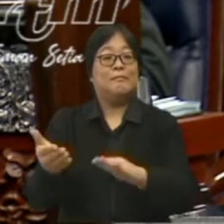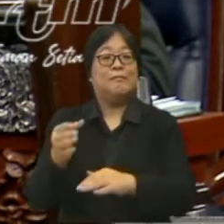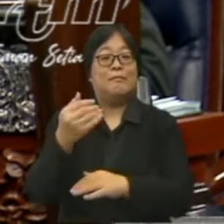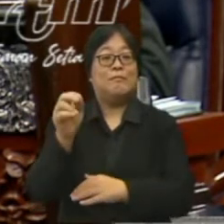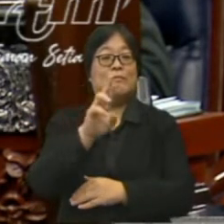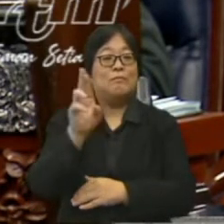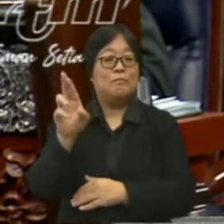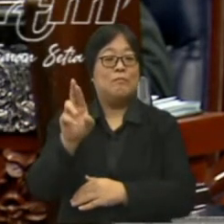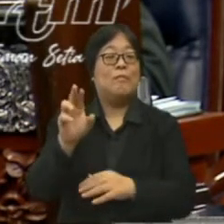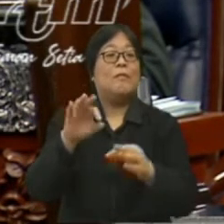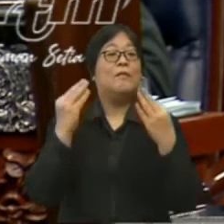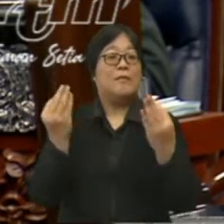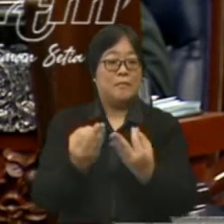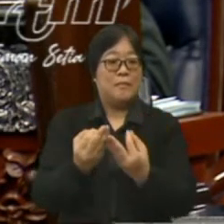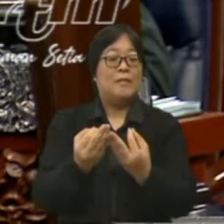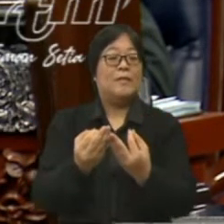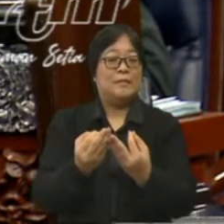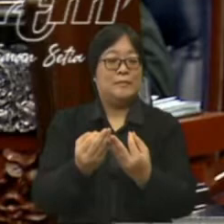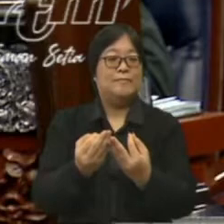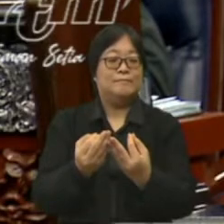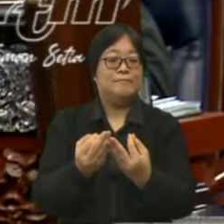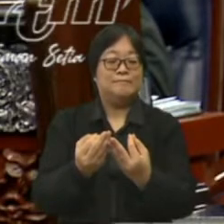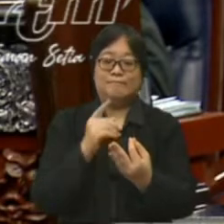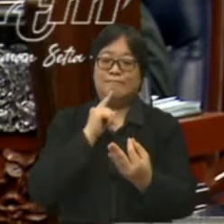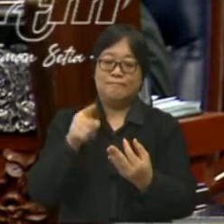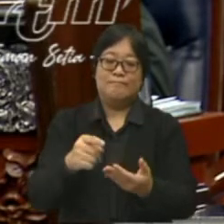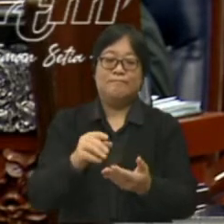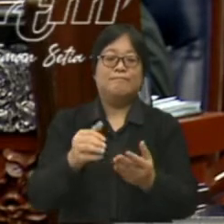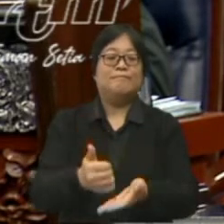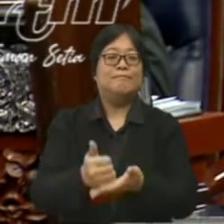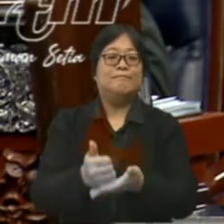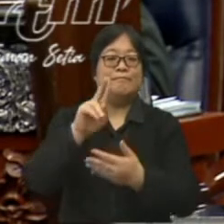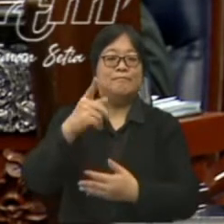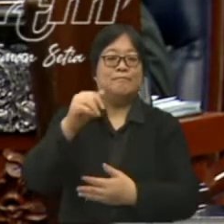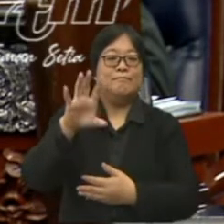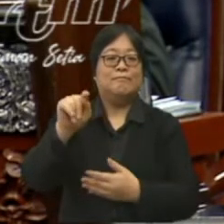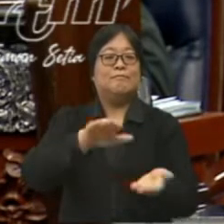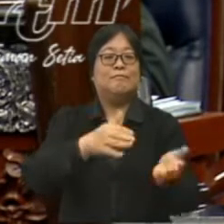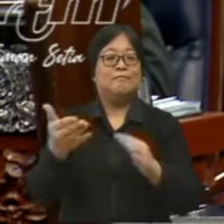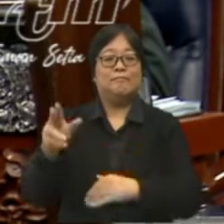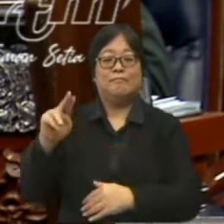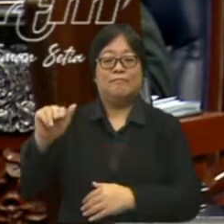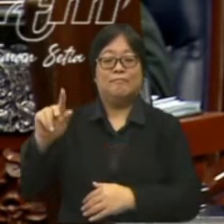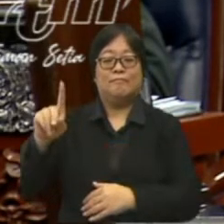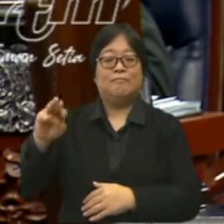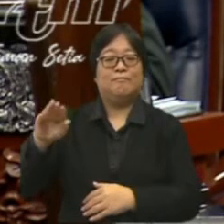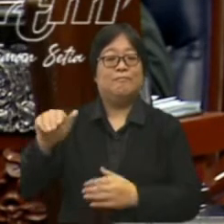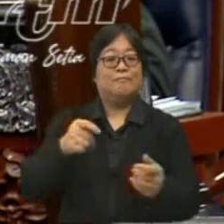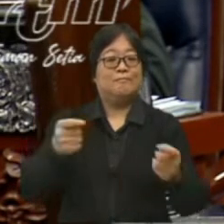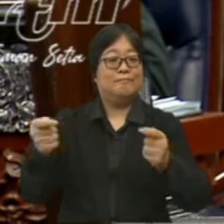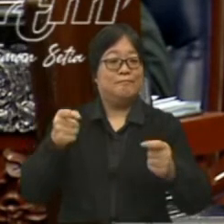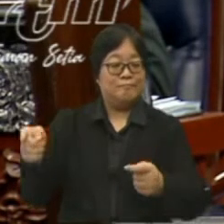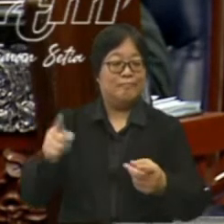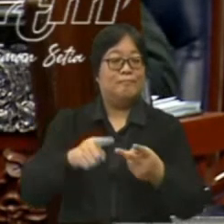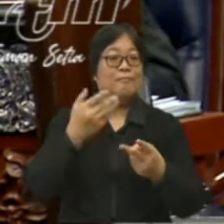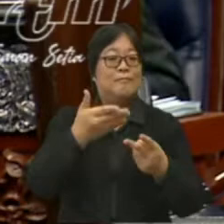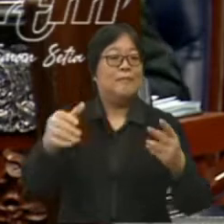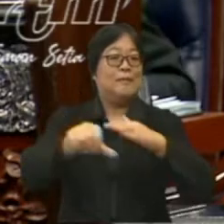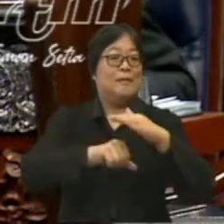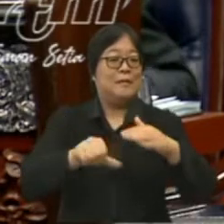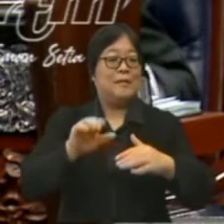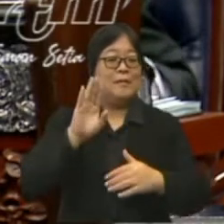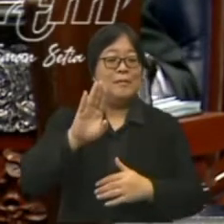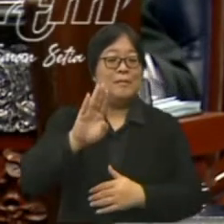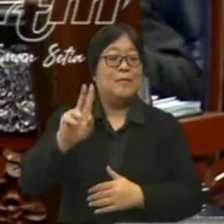10.000 Ringgit kepada waris ini merupakan bantuan Khairat kematian yang diselaraskan oleh natma bantuan barang keperluan asas